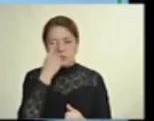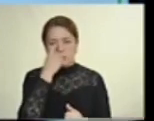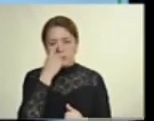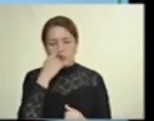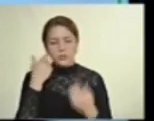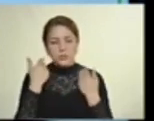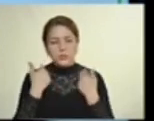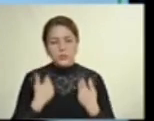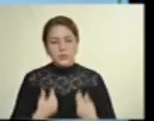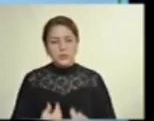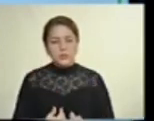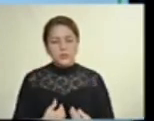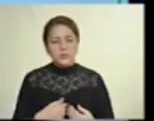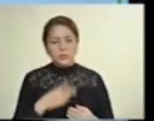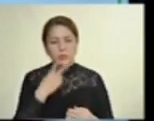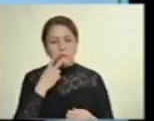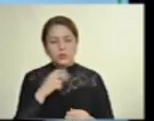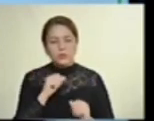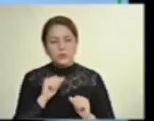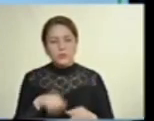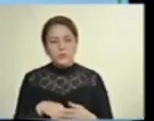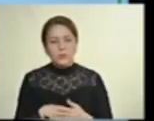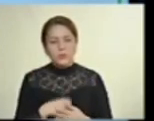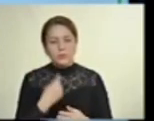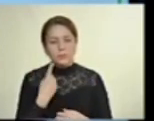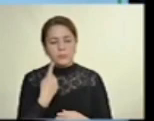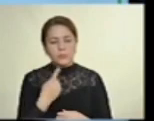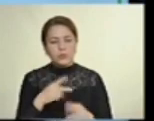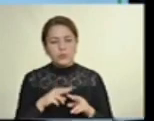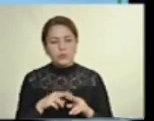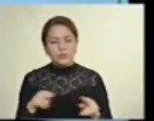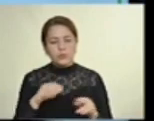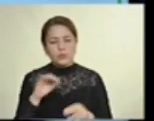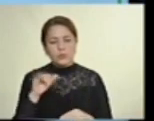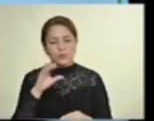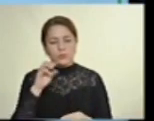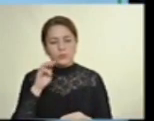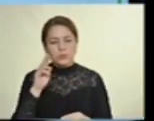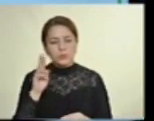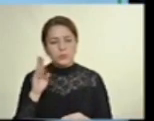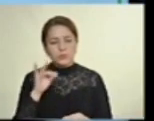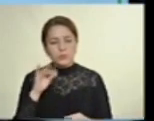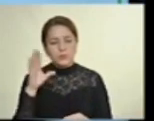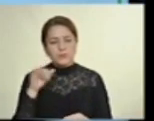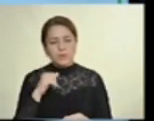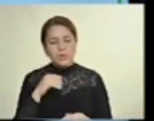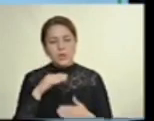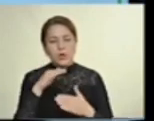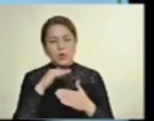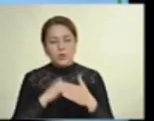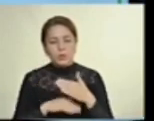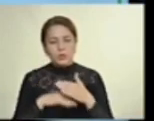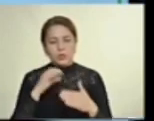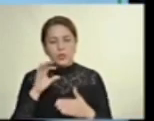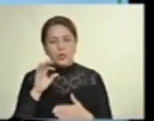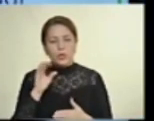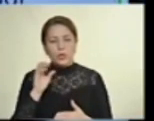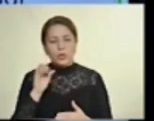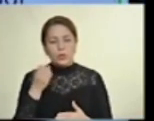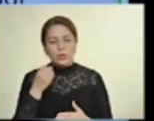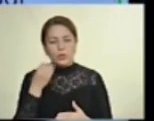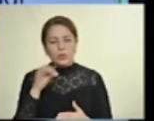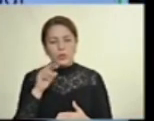tanasida mana qarab ko'rishimiz mumkin, bir juftdan ustki va ostki yoylari mavjud.